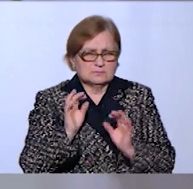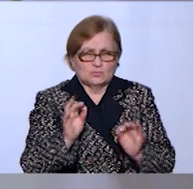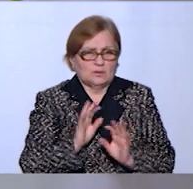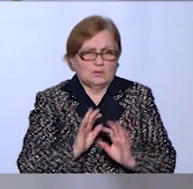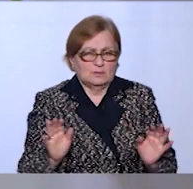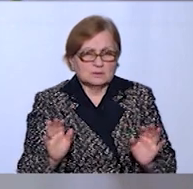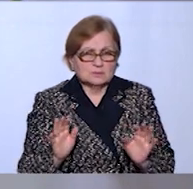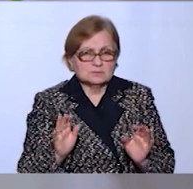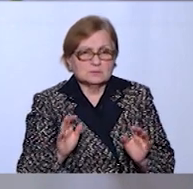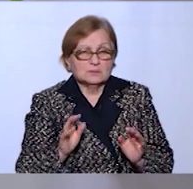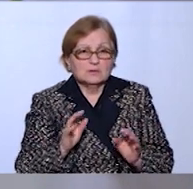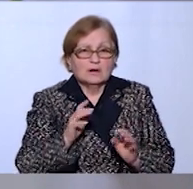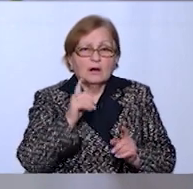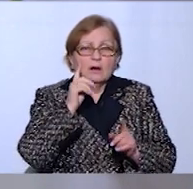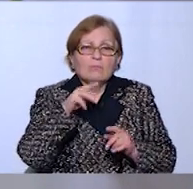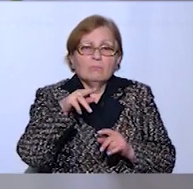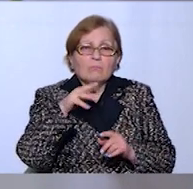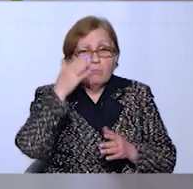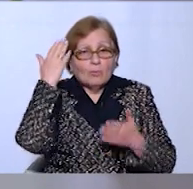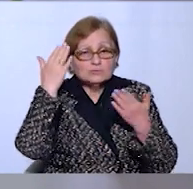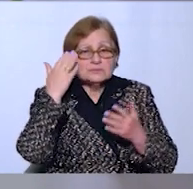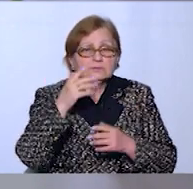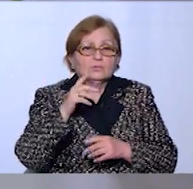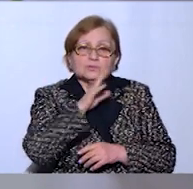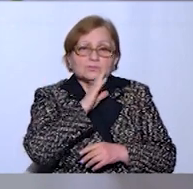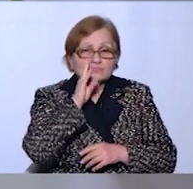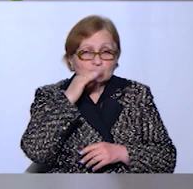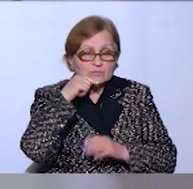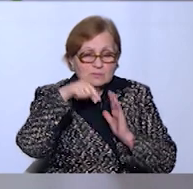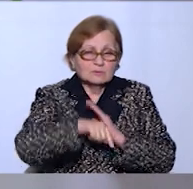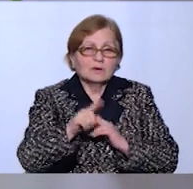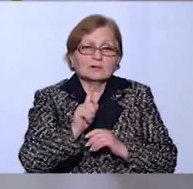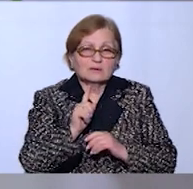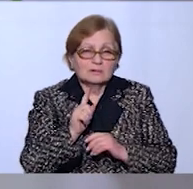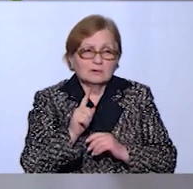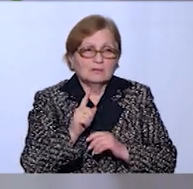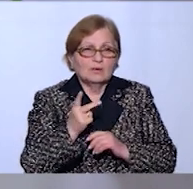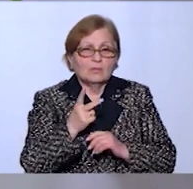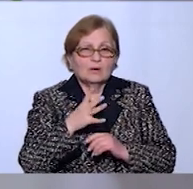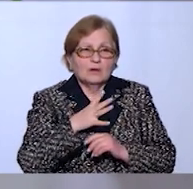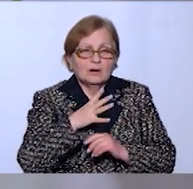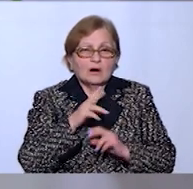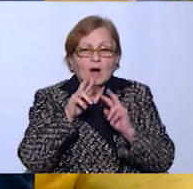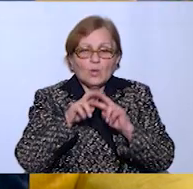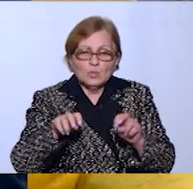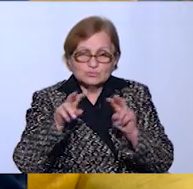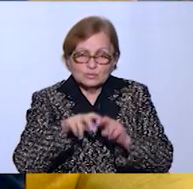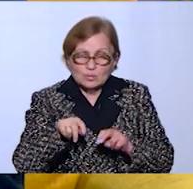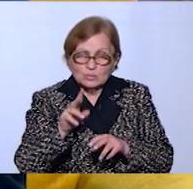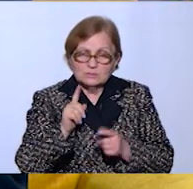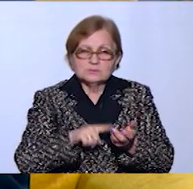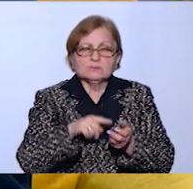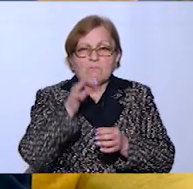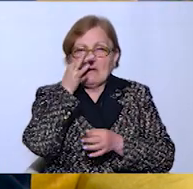ნებას ბავშვს და არ უგრძალავს, თქვათ, არაფერს თუ ასე შემდეგ, ეს არ ითვლება როგორც პოზიტიური